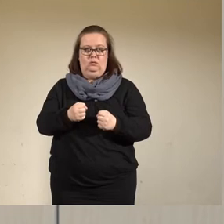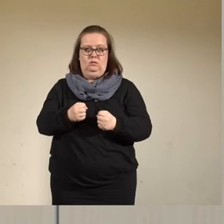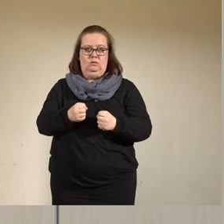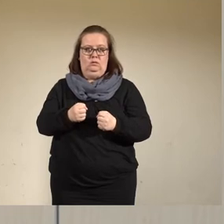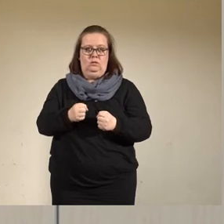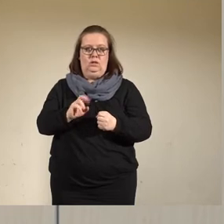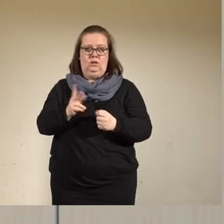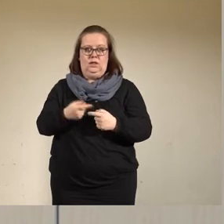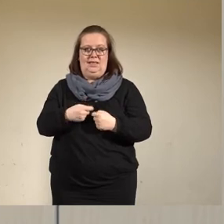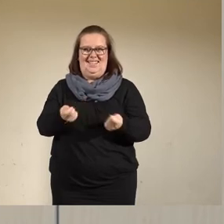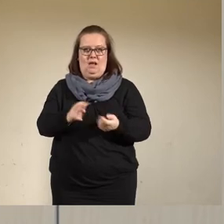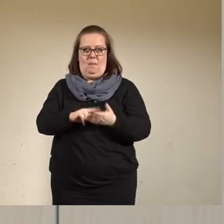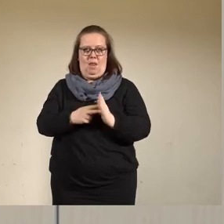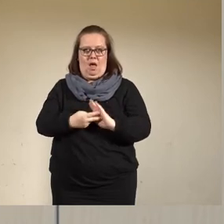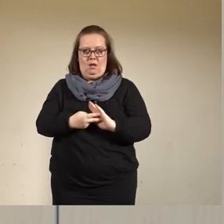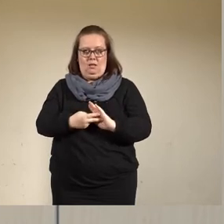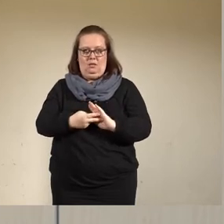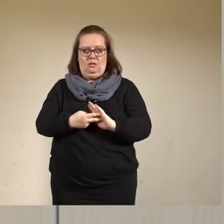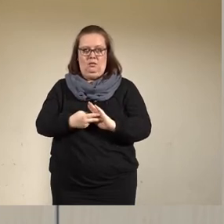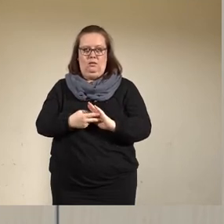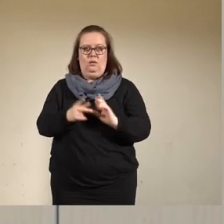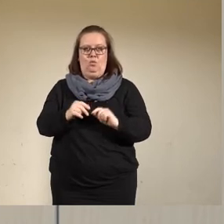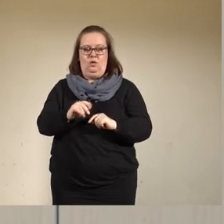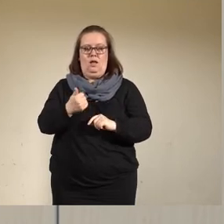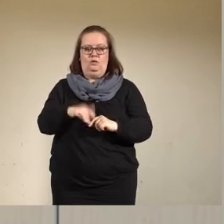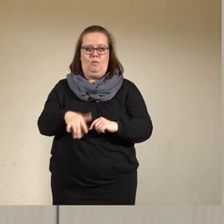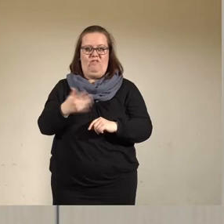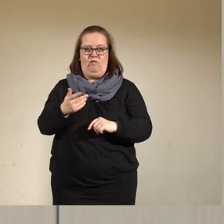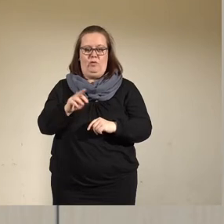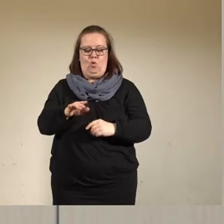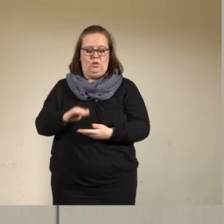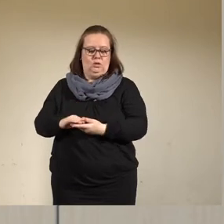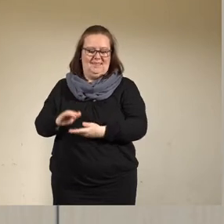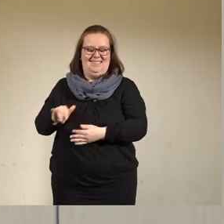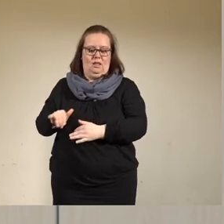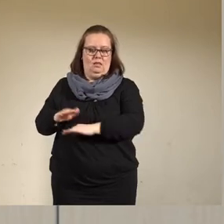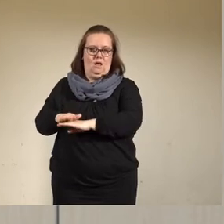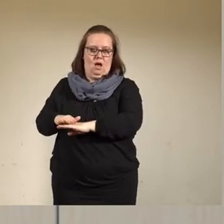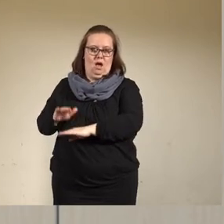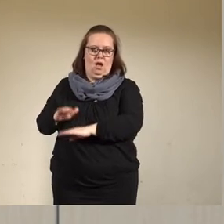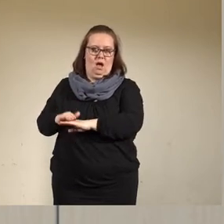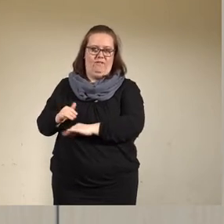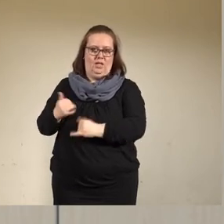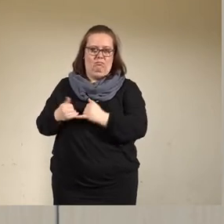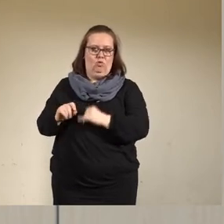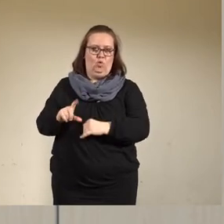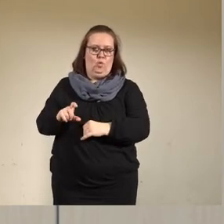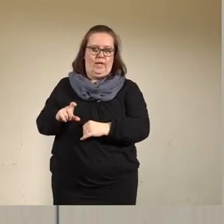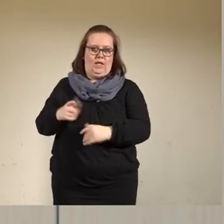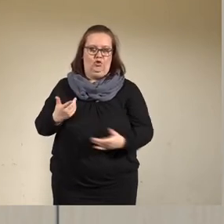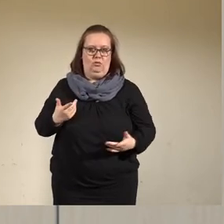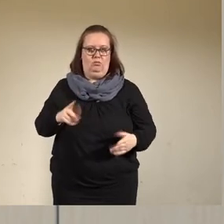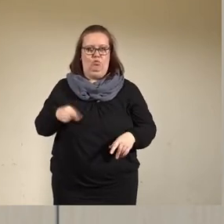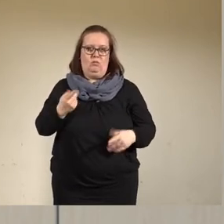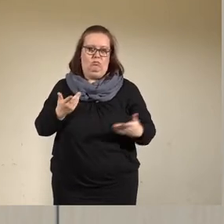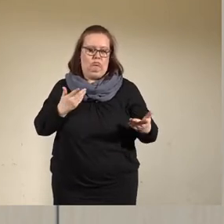den Drittligafall geplant. Das heißt, diese 1,5 Millionen Euro hätten wir dann übrig. Und dann ist